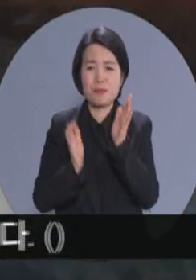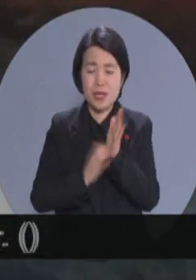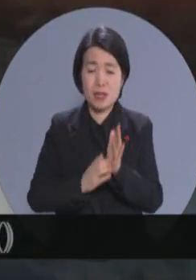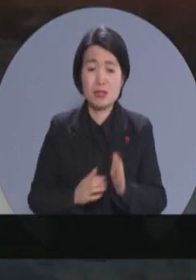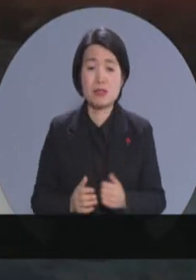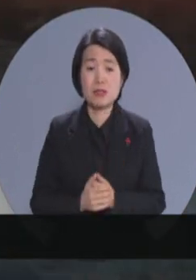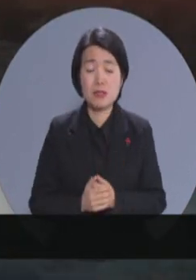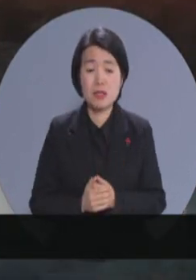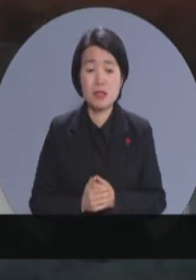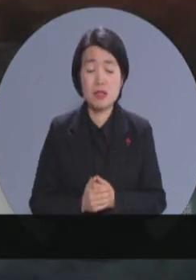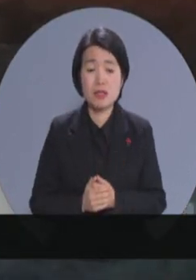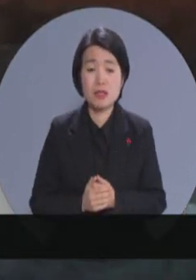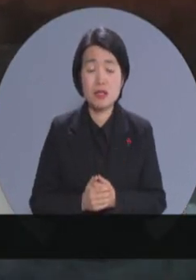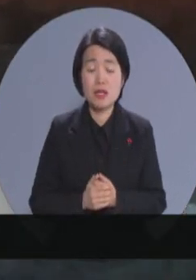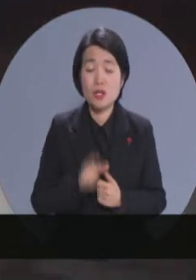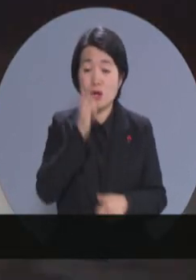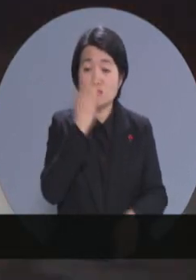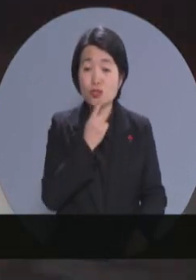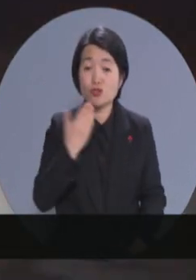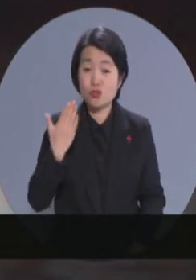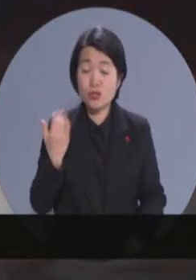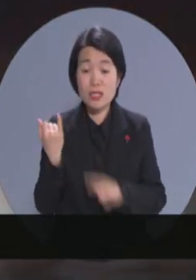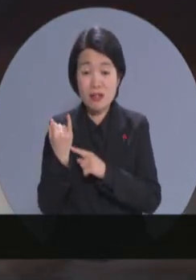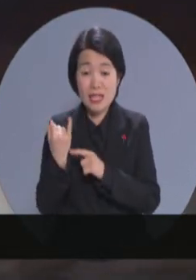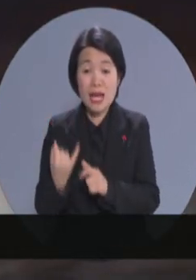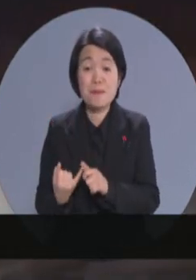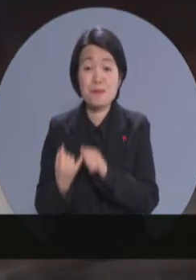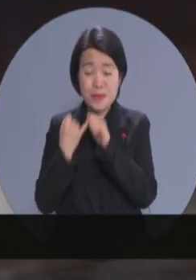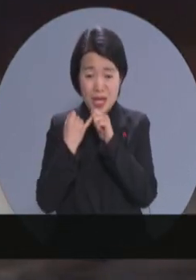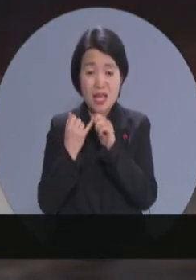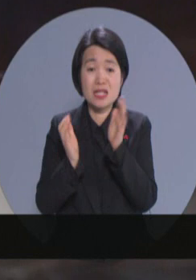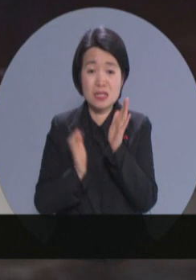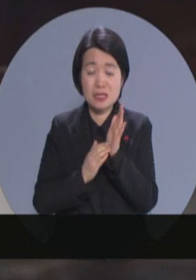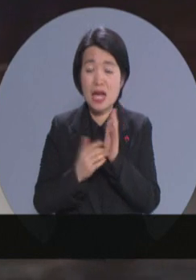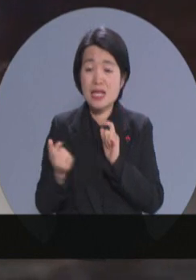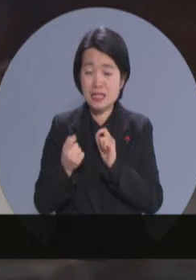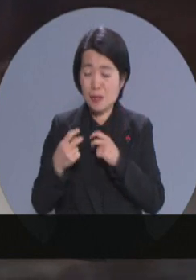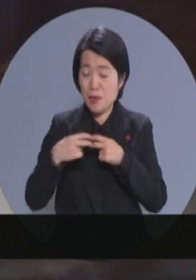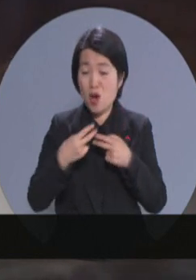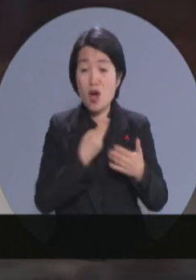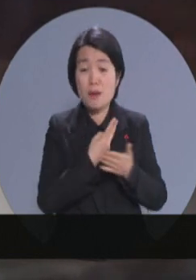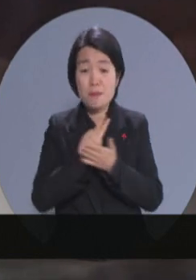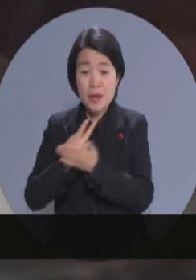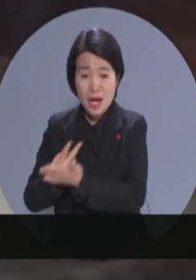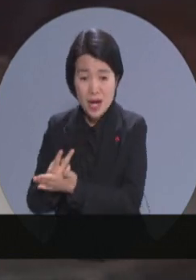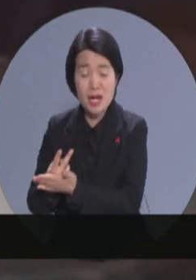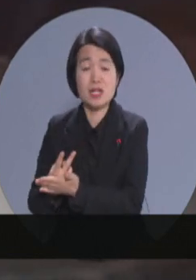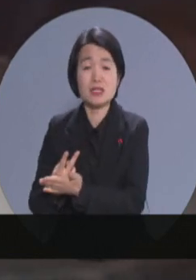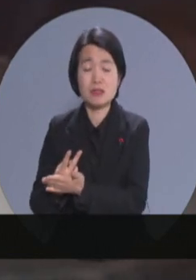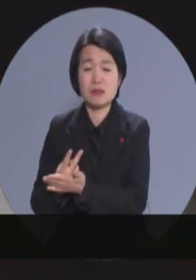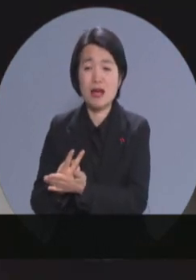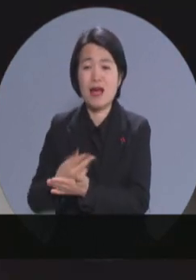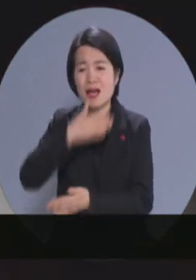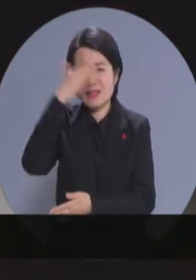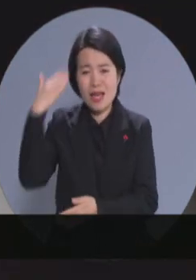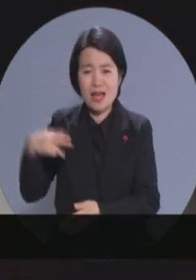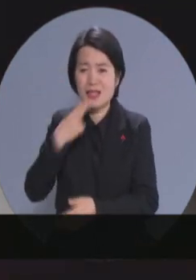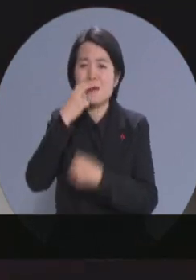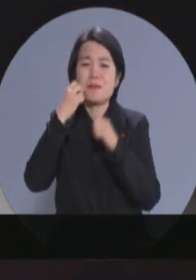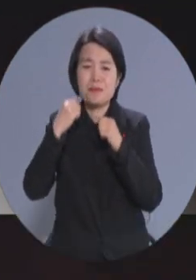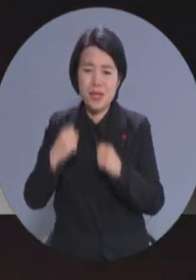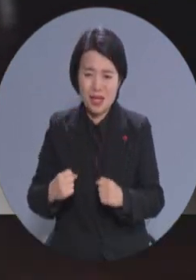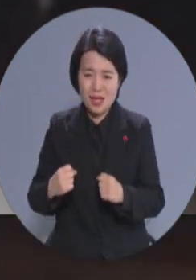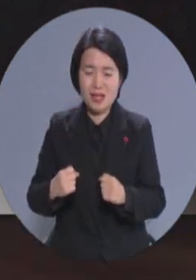구조됐습니다 여수 소방은 현장에서이 여성을 구조하고 임근 병원으로 이송했으며 생명에는 지장이 없는